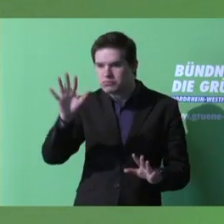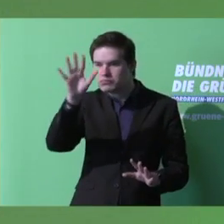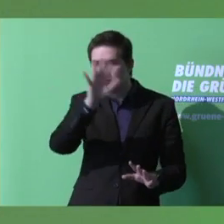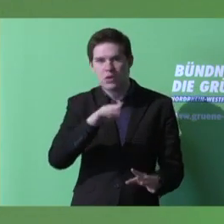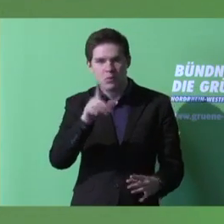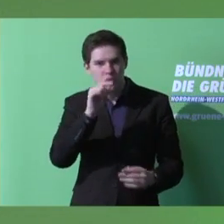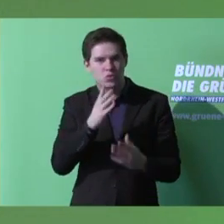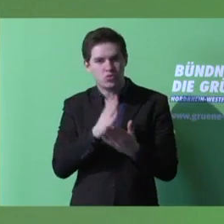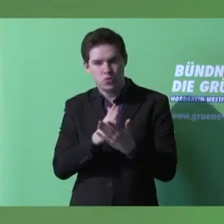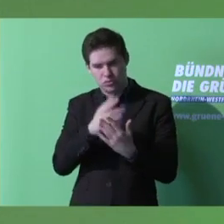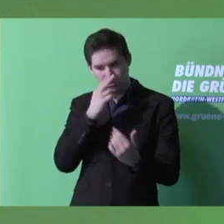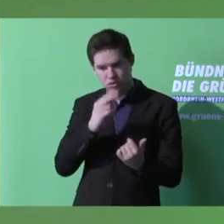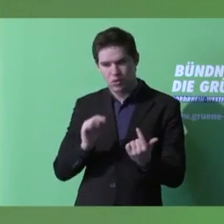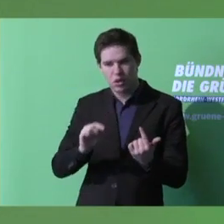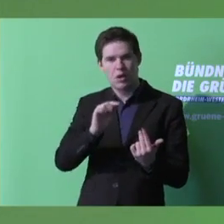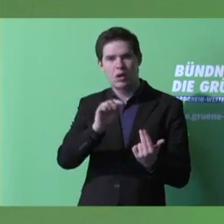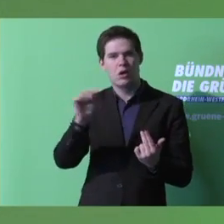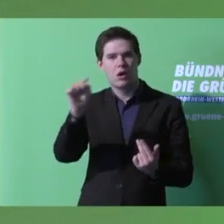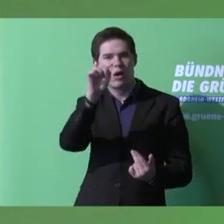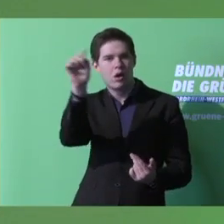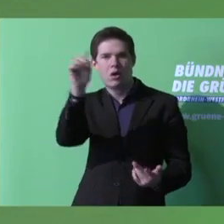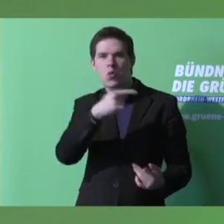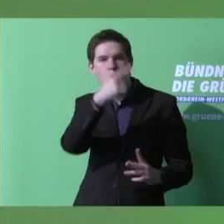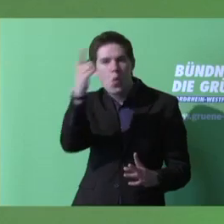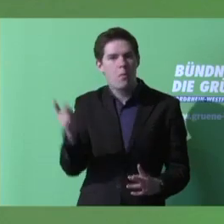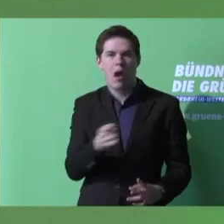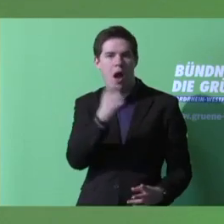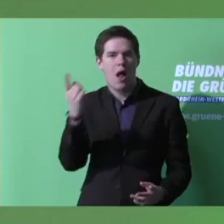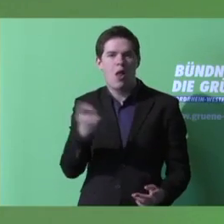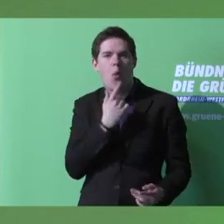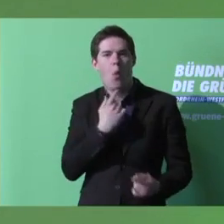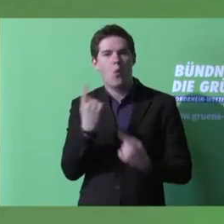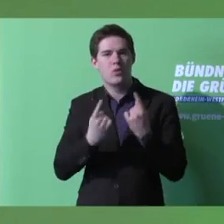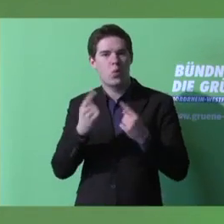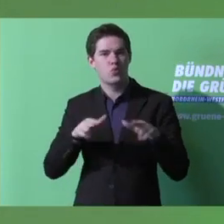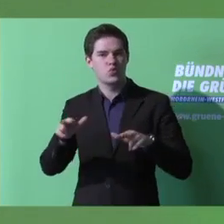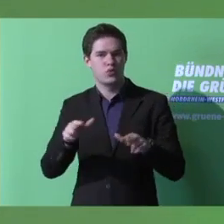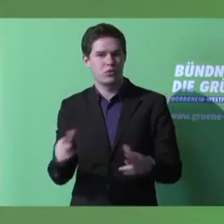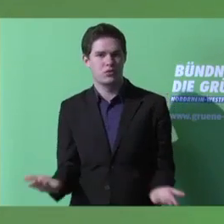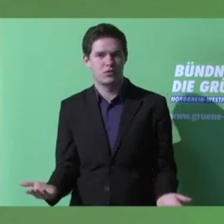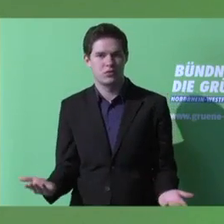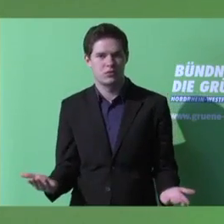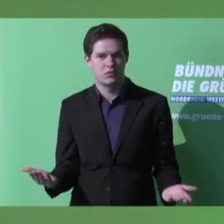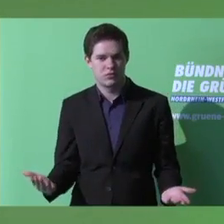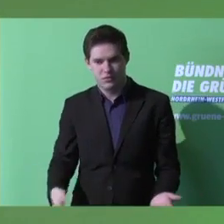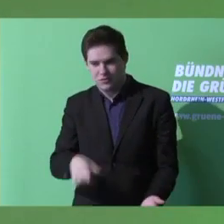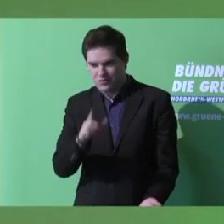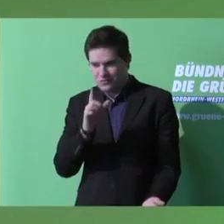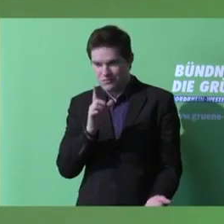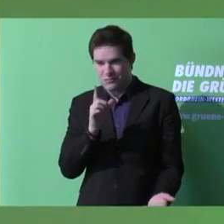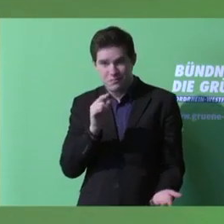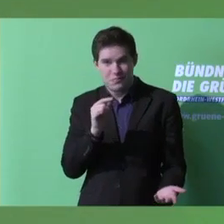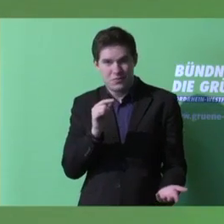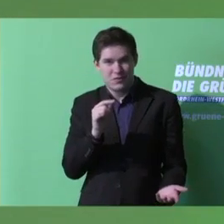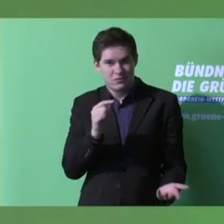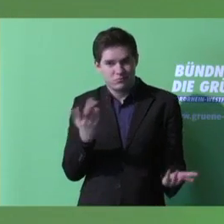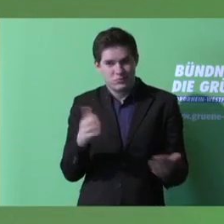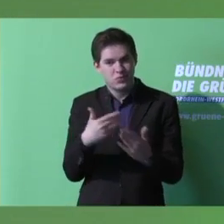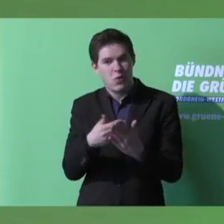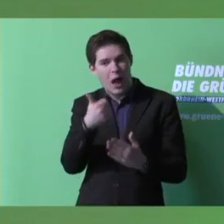einem Ende zum anderen nur durch rot-grüne Länder zu fahren. Preisfrage, welches Bundesland ist das?